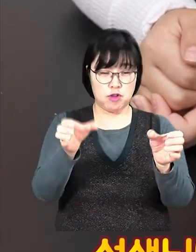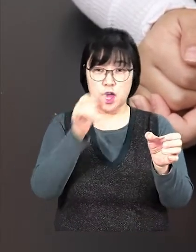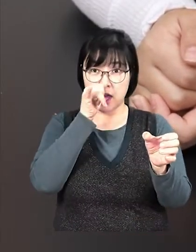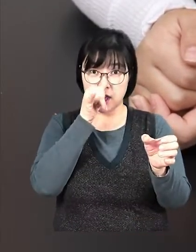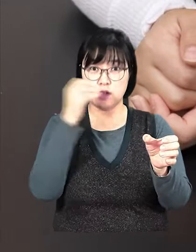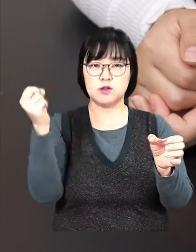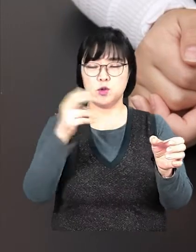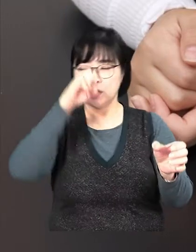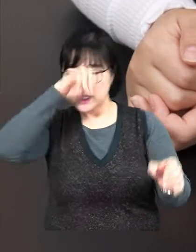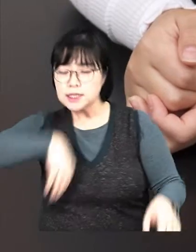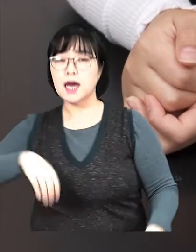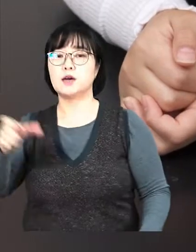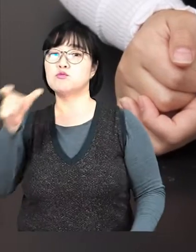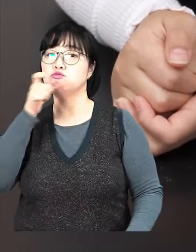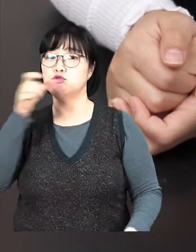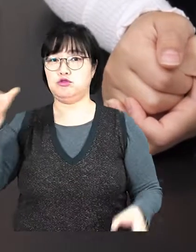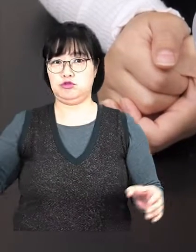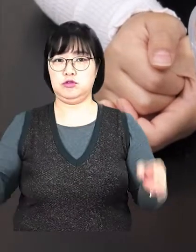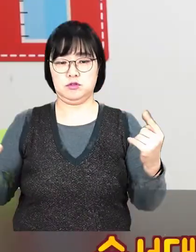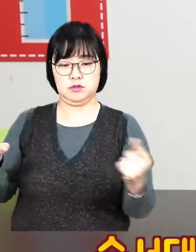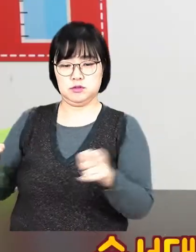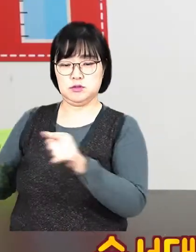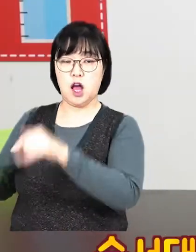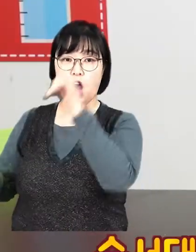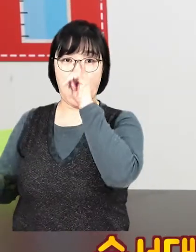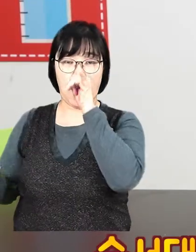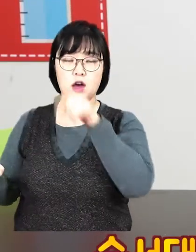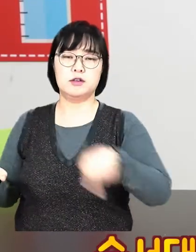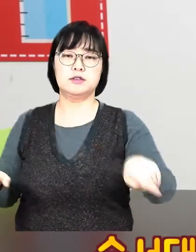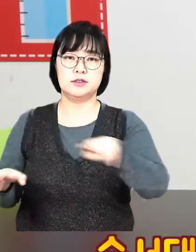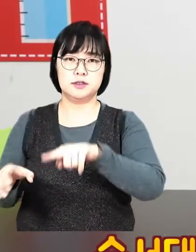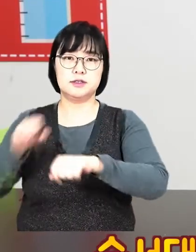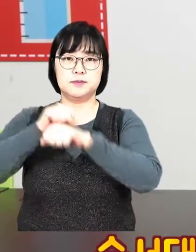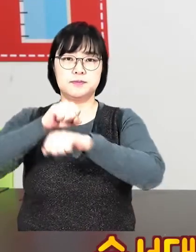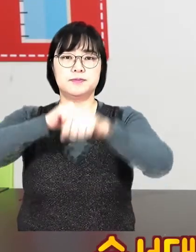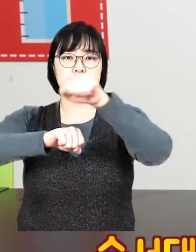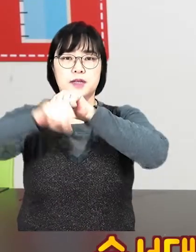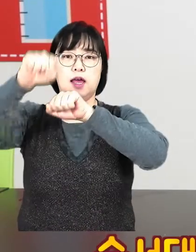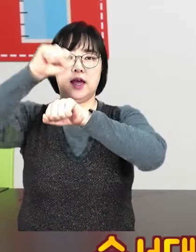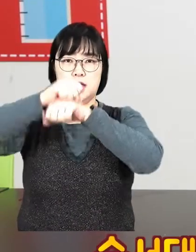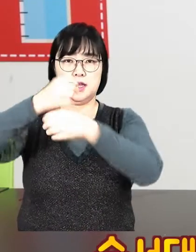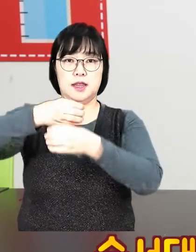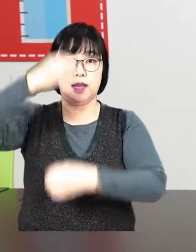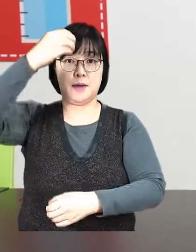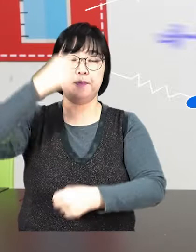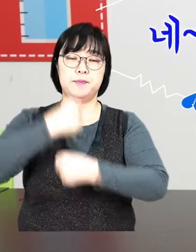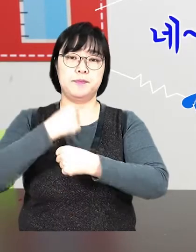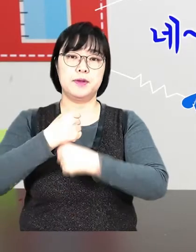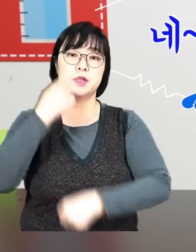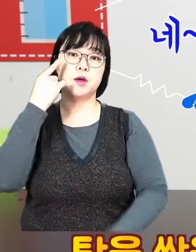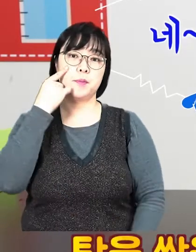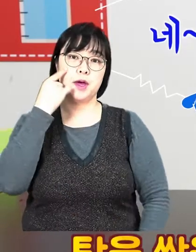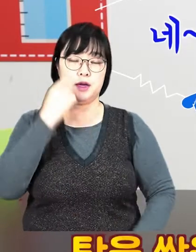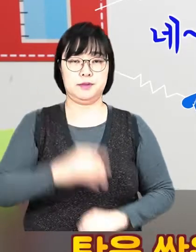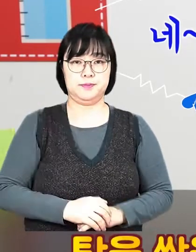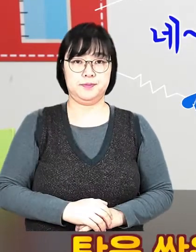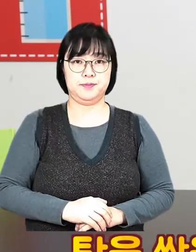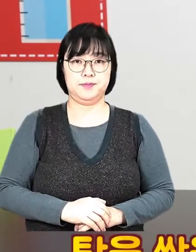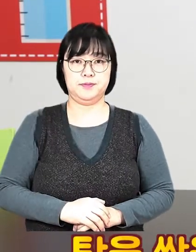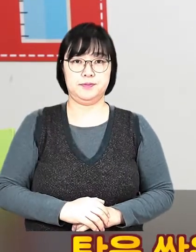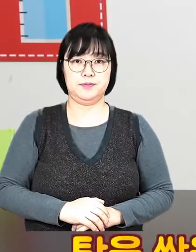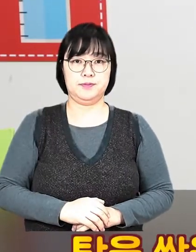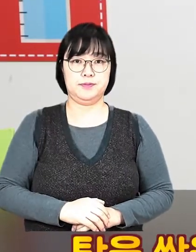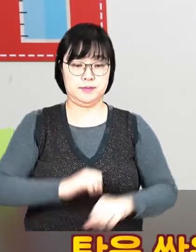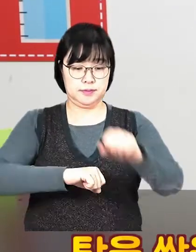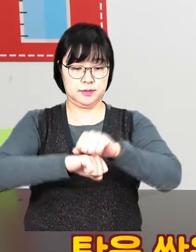그리고 여기 물을 준비했는데요. 순서대로 쌓아서 우리가 탑을 한번 만들어볼 거예요. 탑을 쌓을